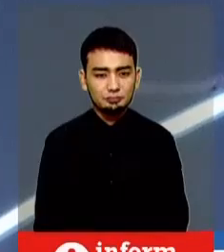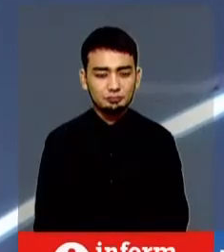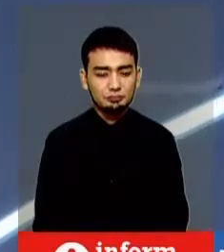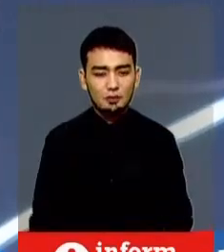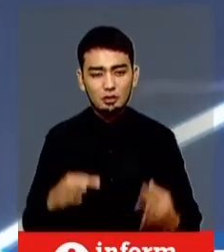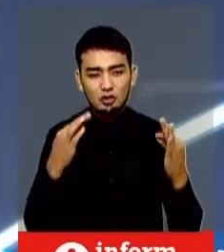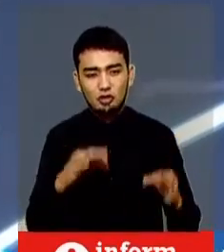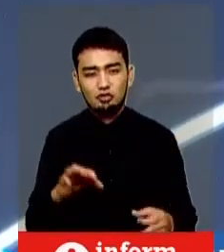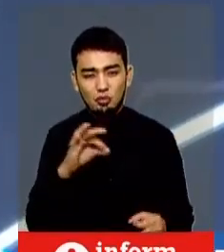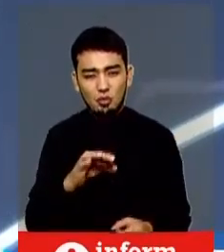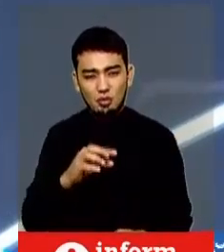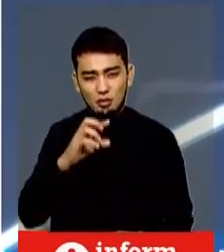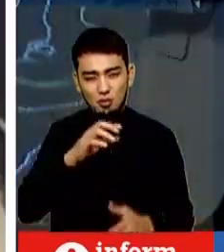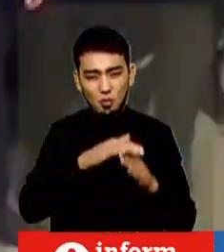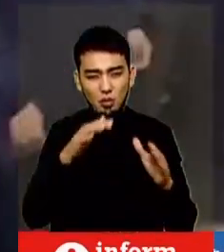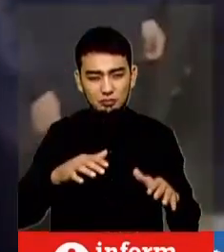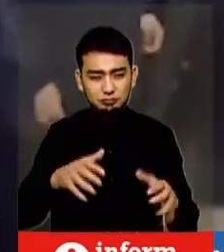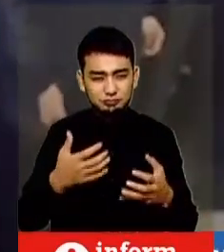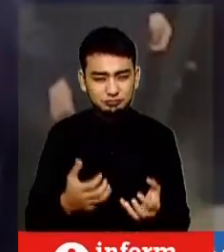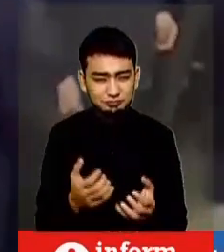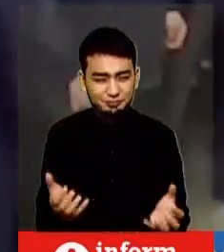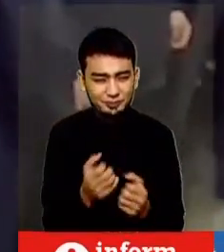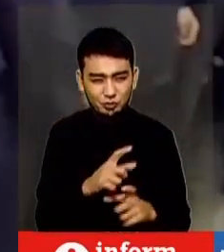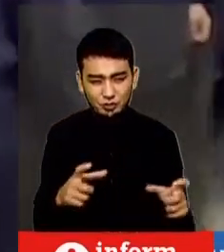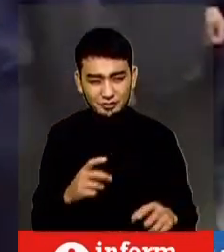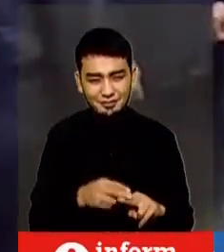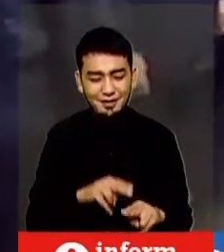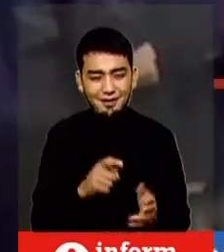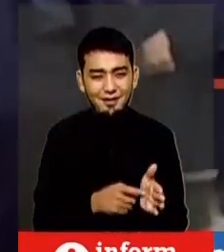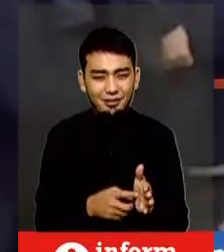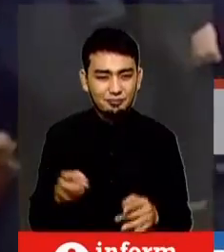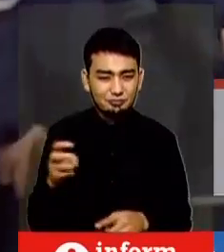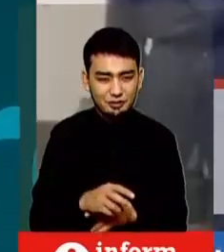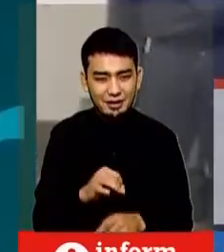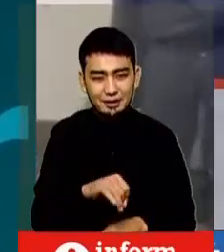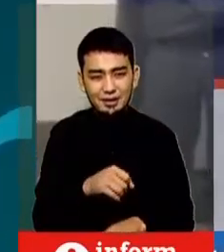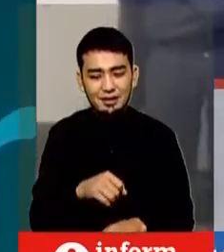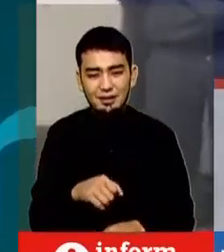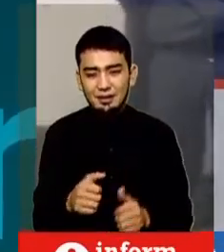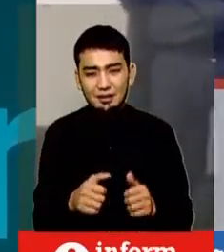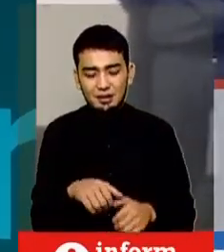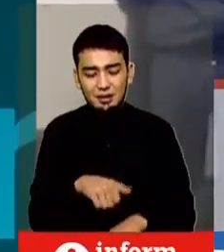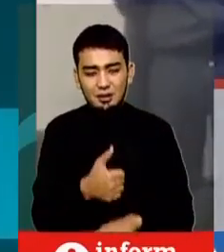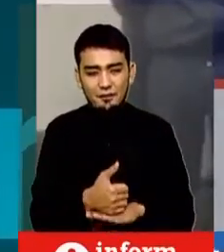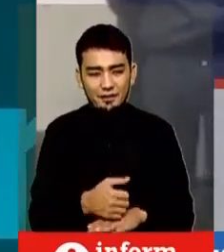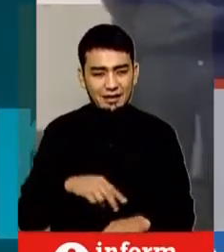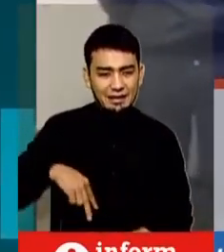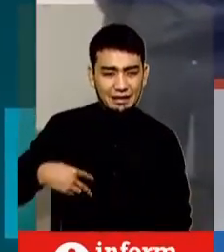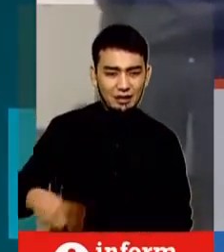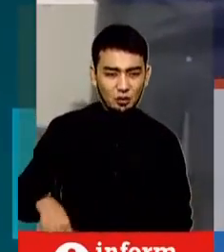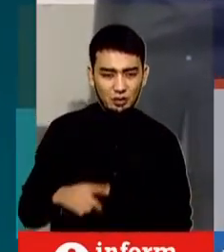Разрешать конфликт с горноспасателями в Караганды приехали депутаты Мажилиса и генеральный директор Республиканского центра